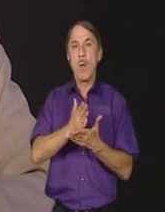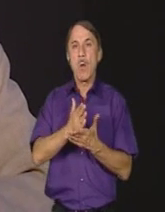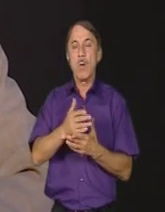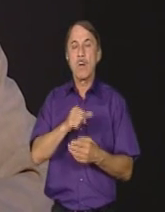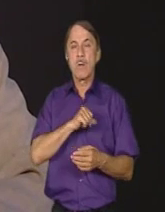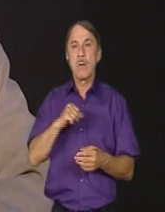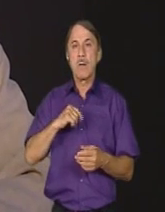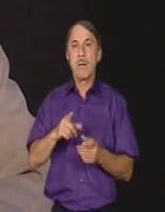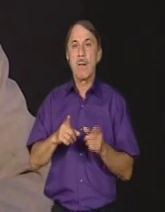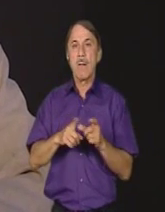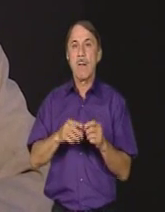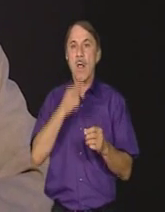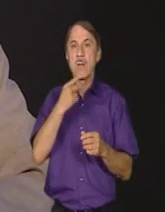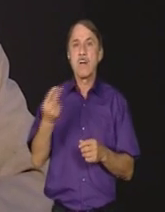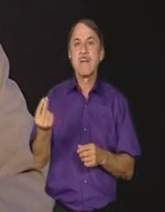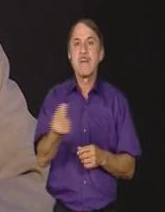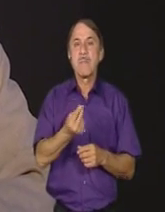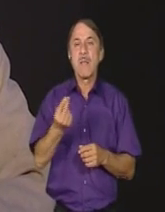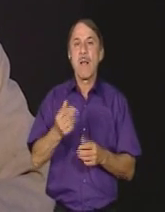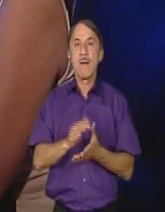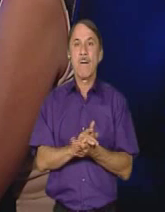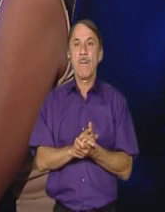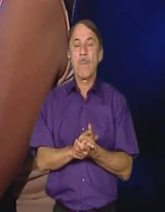stvoreni uslovi da se Srbija